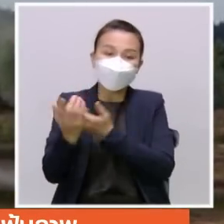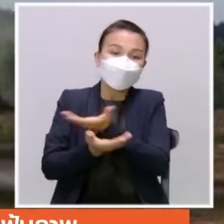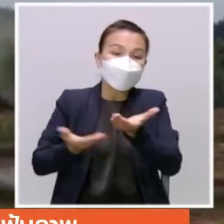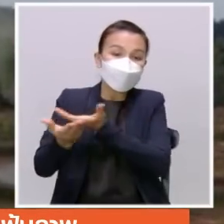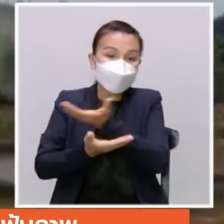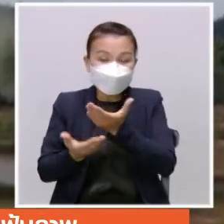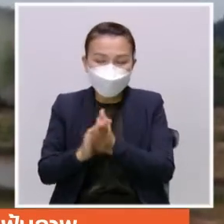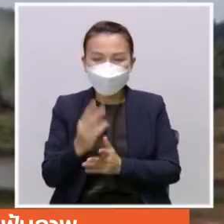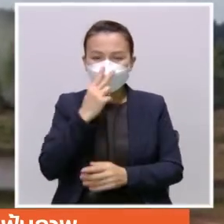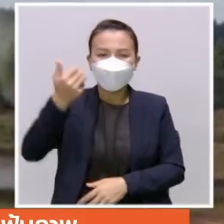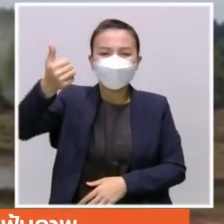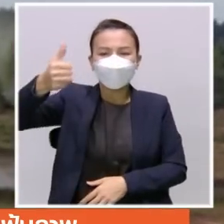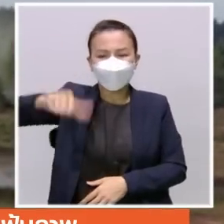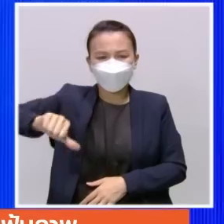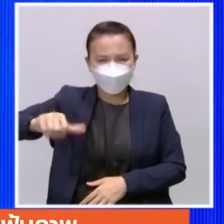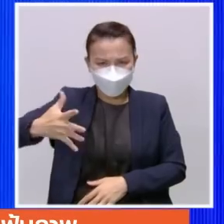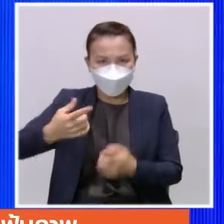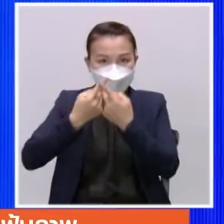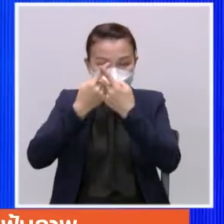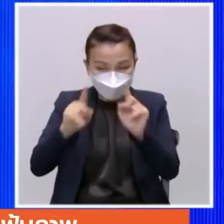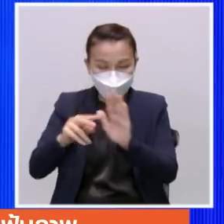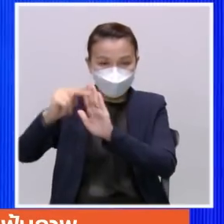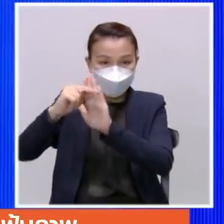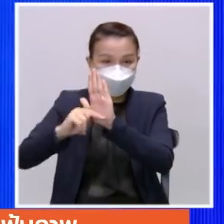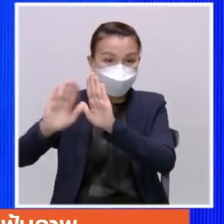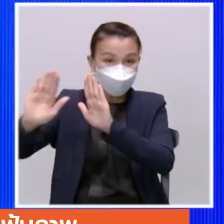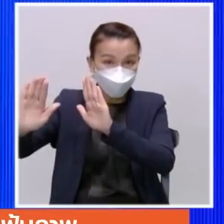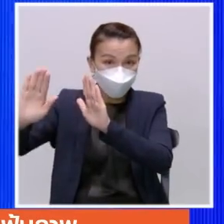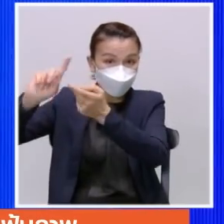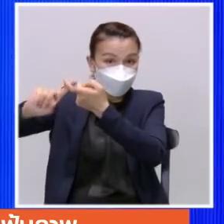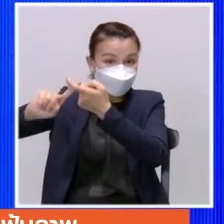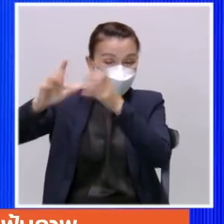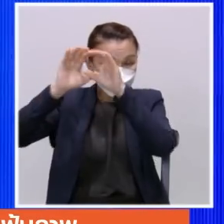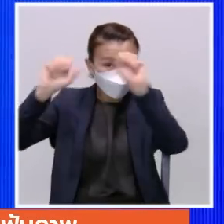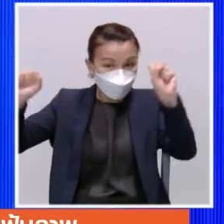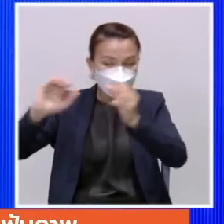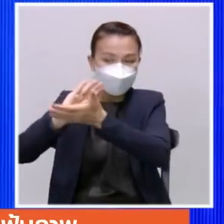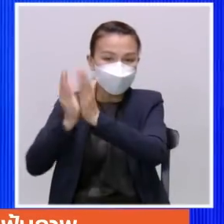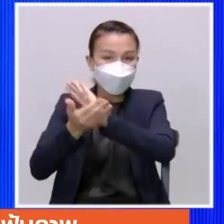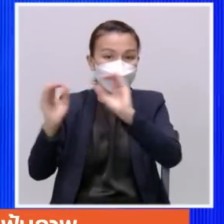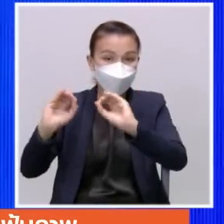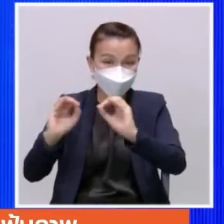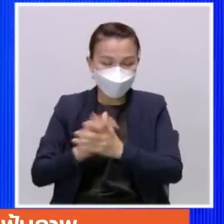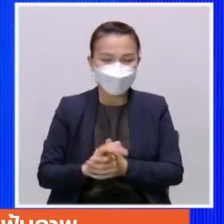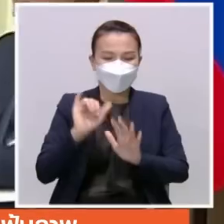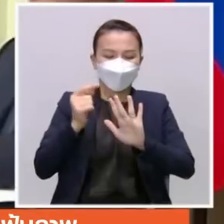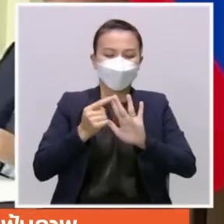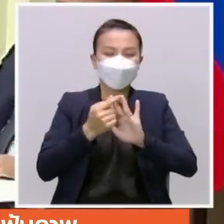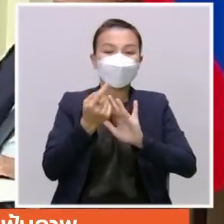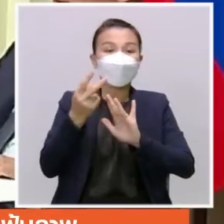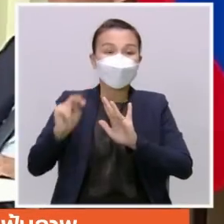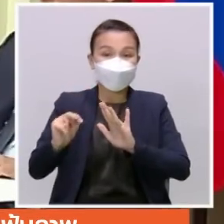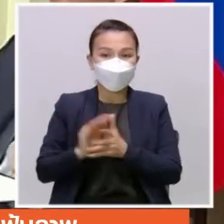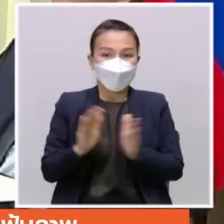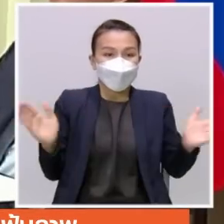ให้เรื่องแย่ลงหรอกแต่ว่าสำหรับนโยบายของปูตินแล้วก็ไม่น่าจะมีอะไรเปลี่ยนแปลงค่ะและการรับประกันว่ายูเครนจะไม่เข้าร่วมเป็นสมาชิก